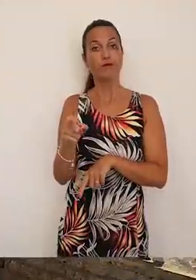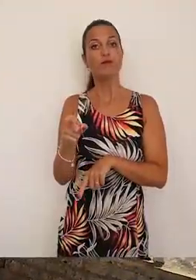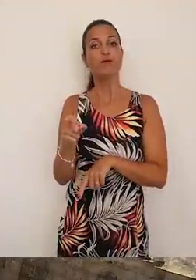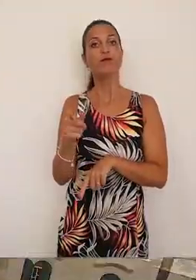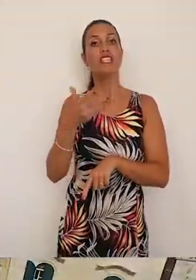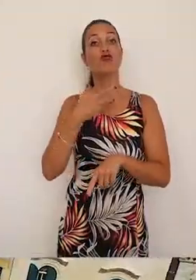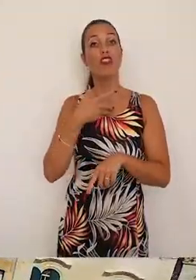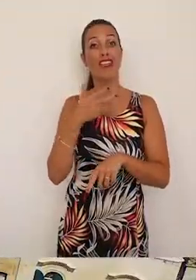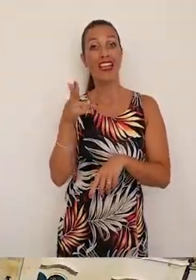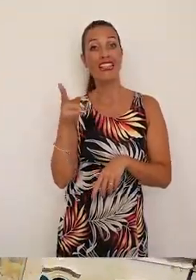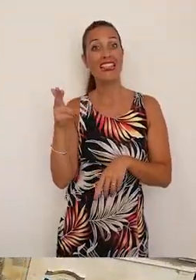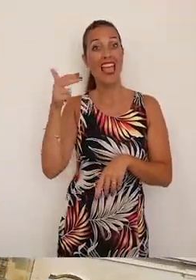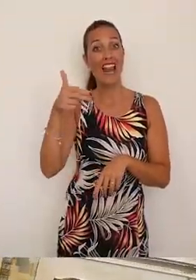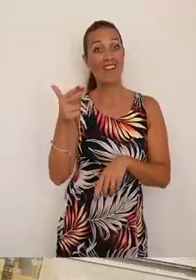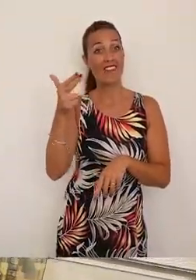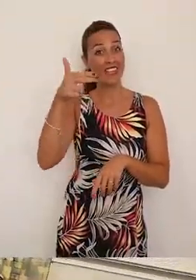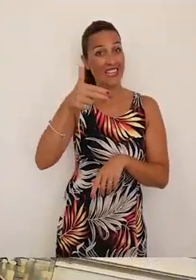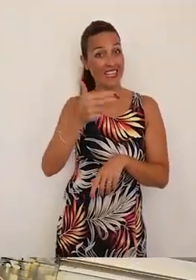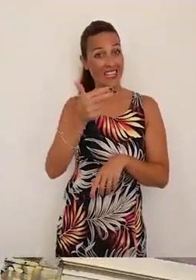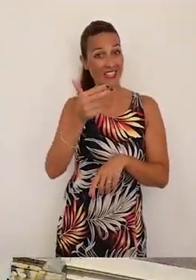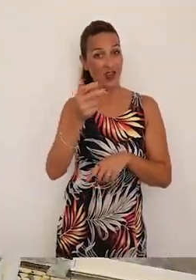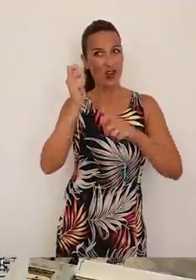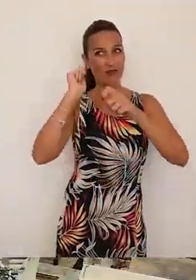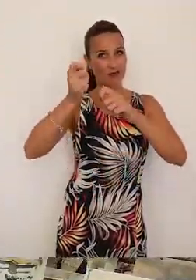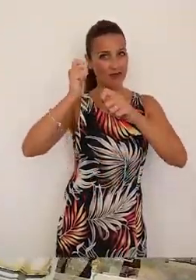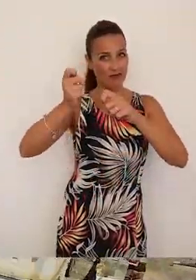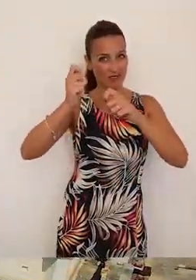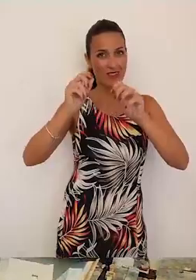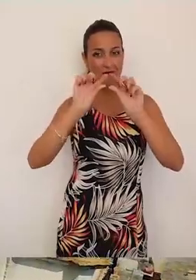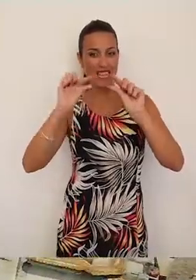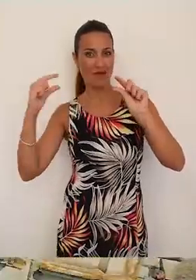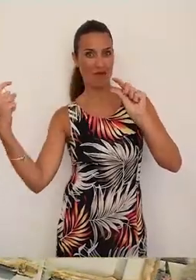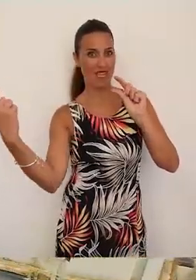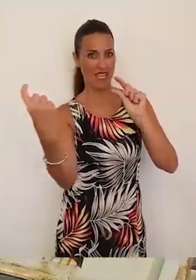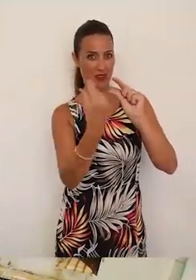del delfino, motivo decorativo scolpito sulle volute perimetrali.